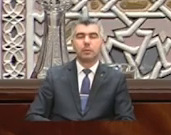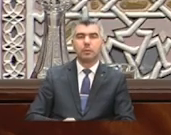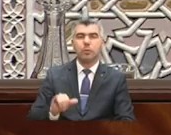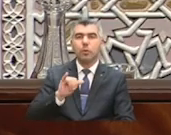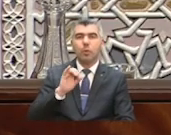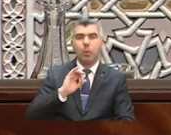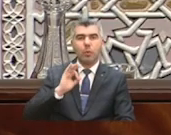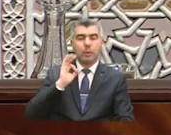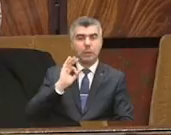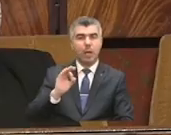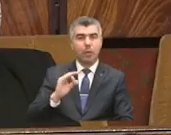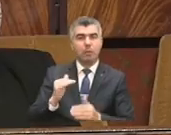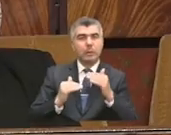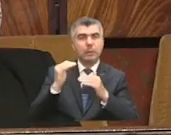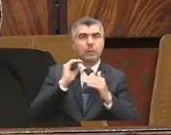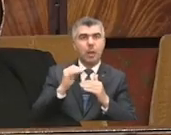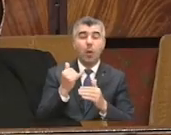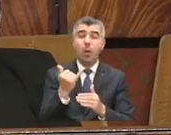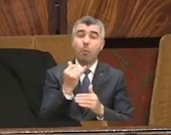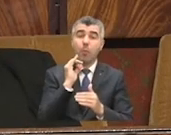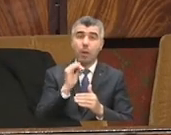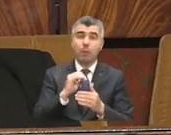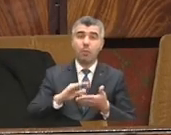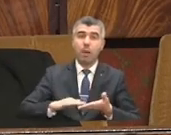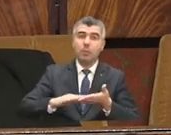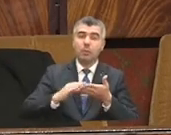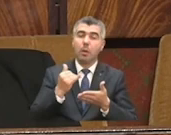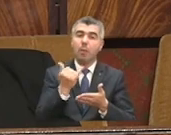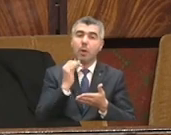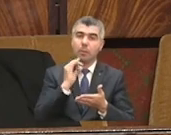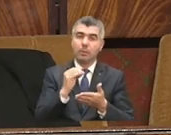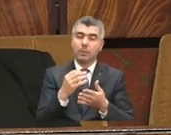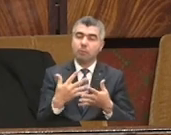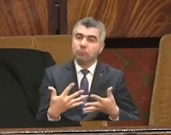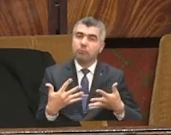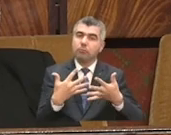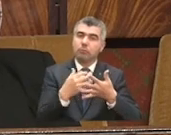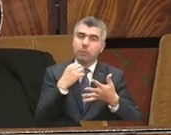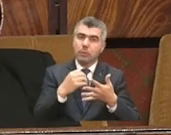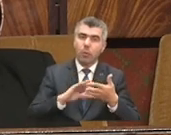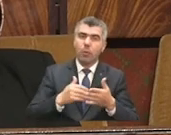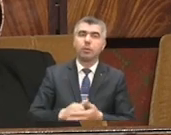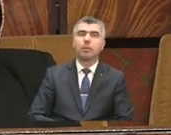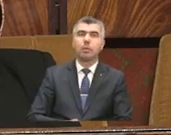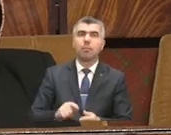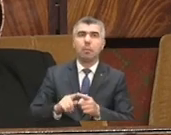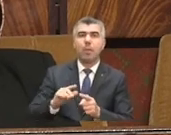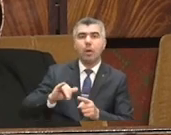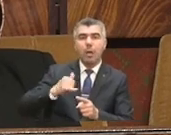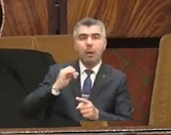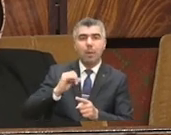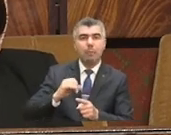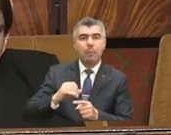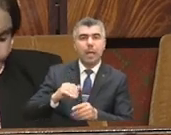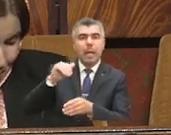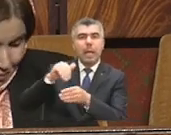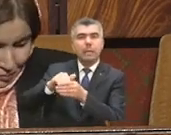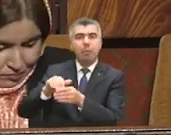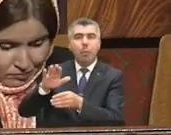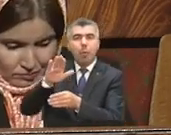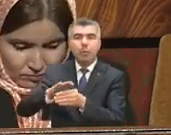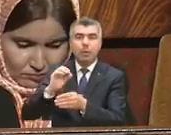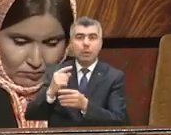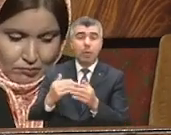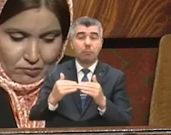كانت المقاربه فان المهم هو ان تكون وفق نهج تشاركي وخاصه مع الشبيبات الحزبيه، وليس عن